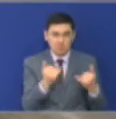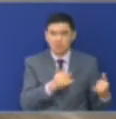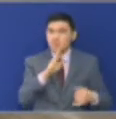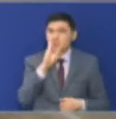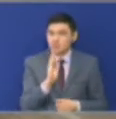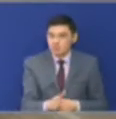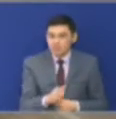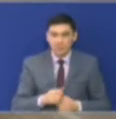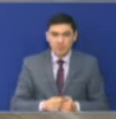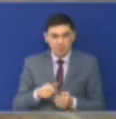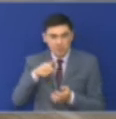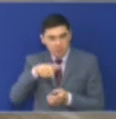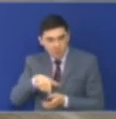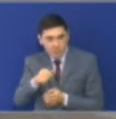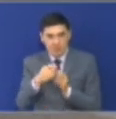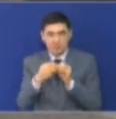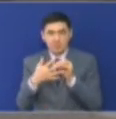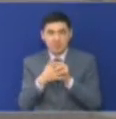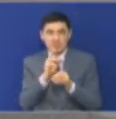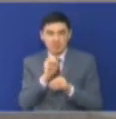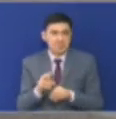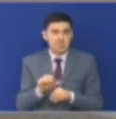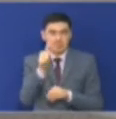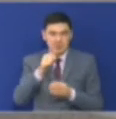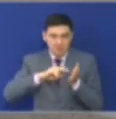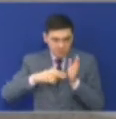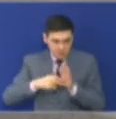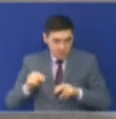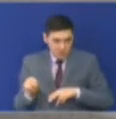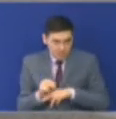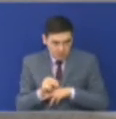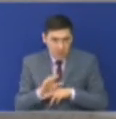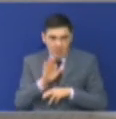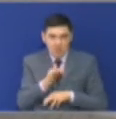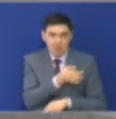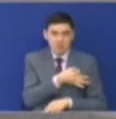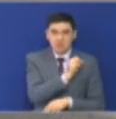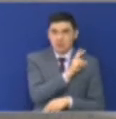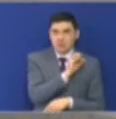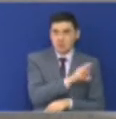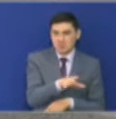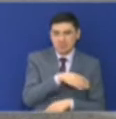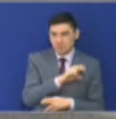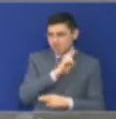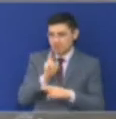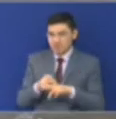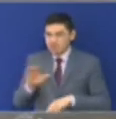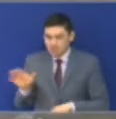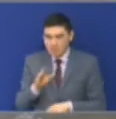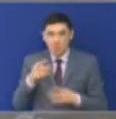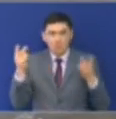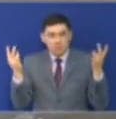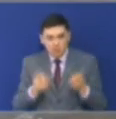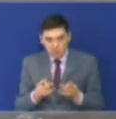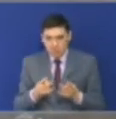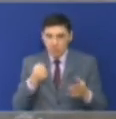қаржыға көше жолдардың 15 шақырымын қамту жоспарланған болатын. Алайда аймақ басшысы Даниал Ахметовтың пікірінше, аталмыш